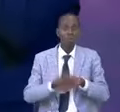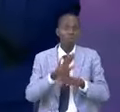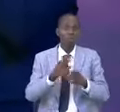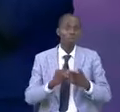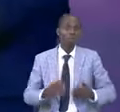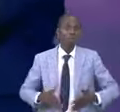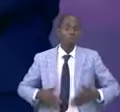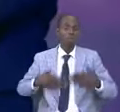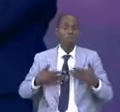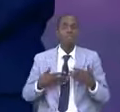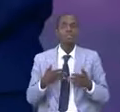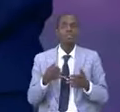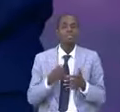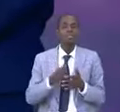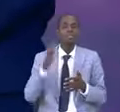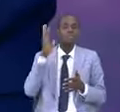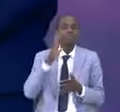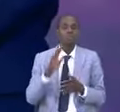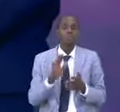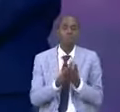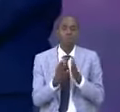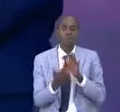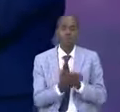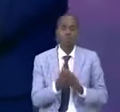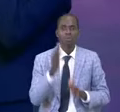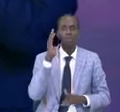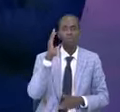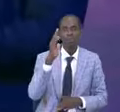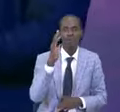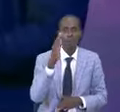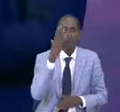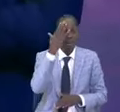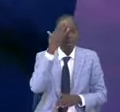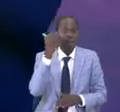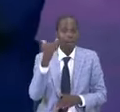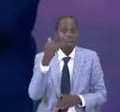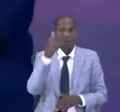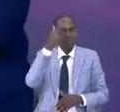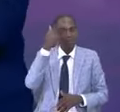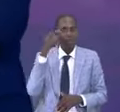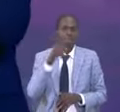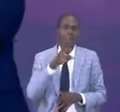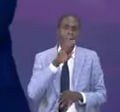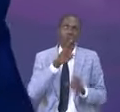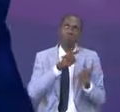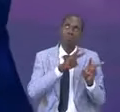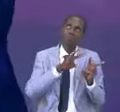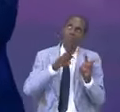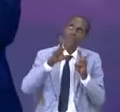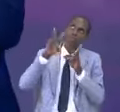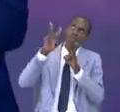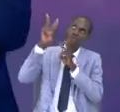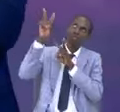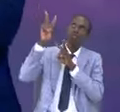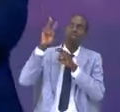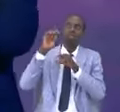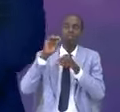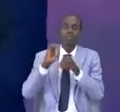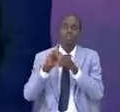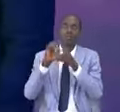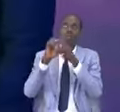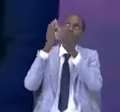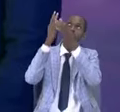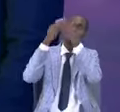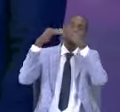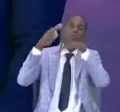elles vont toujours être informés en témoignage parce que vous avez le regard vers le ciel quand vous avez le regard vers